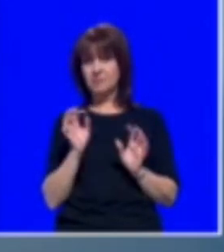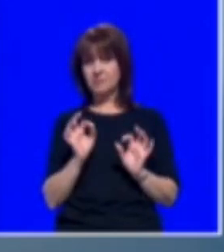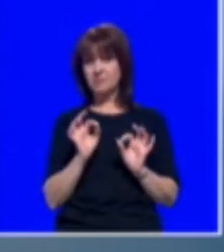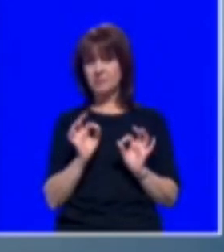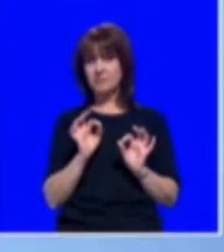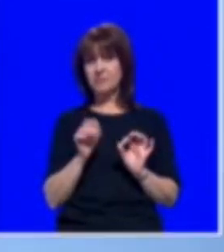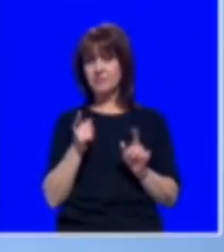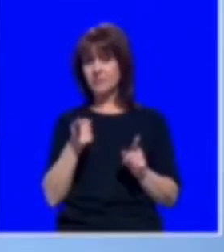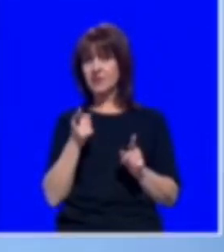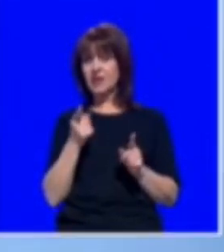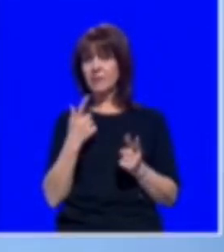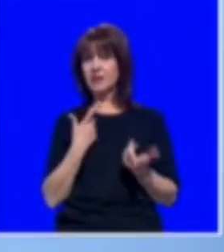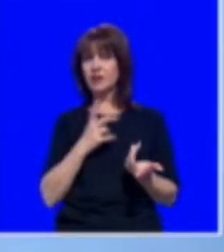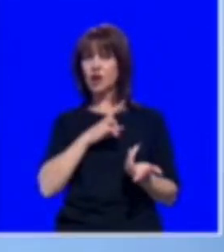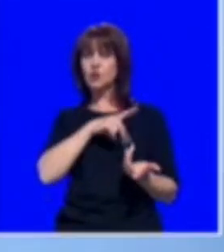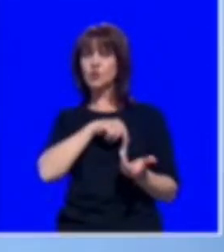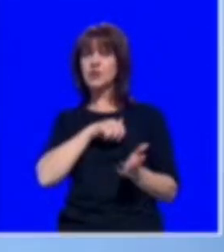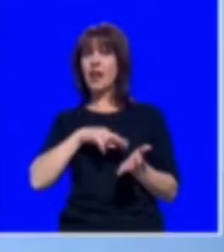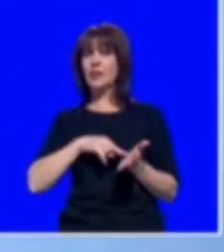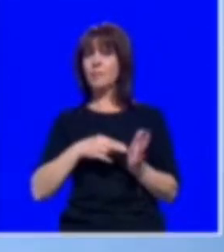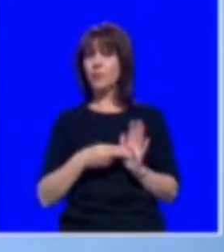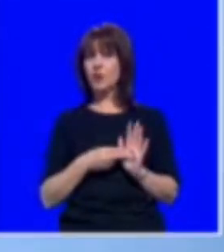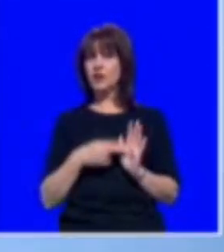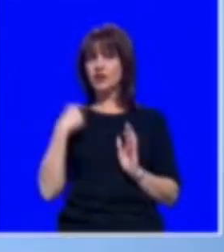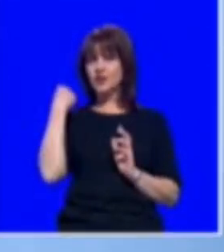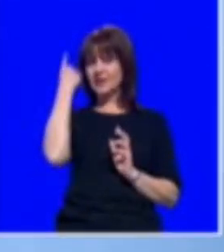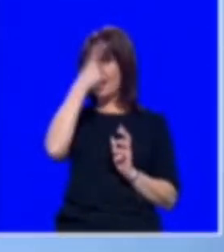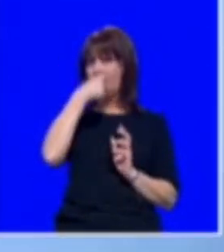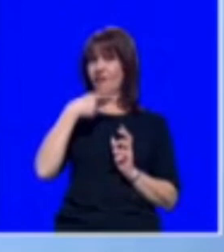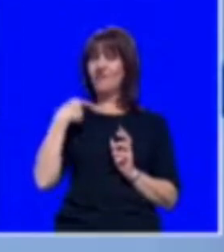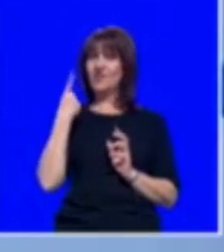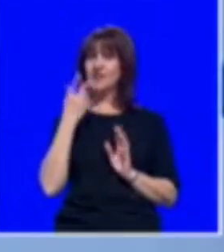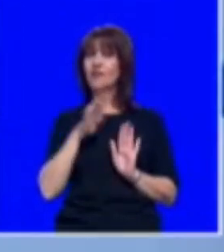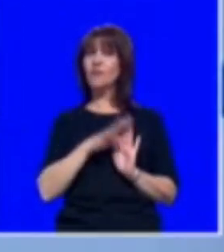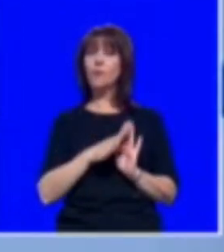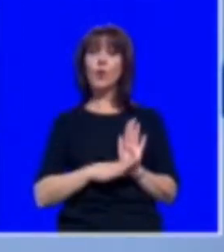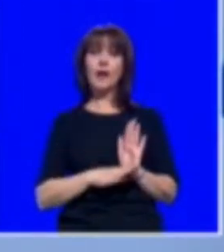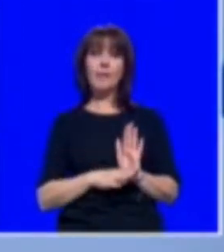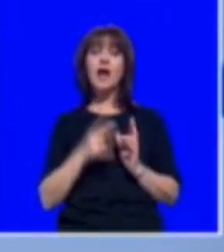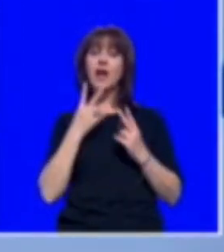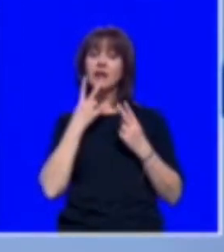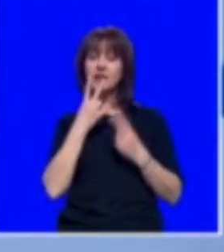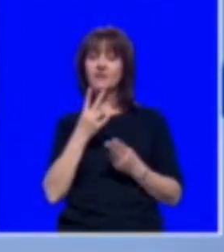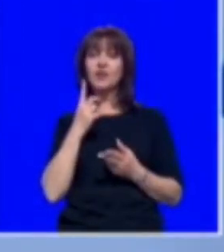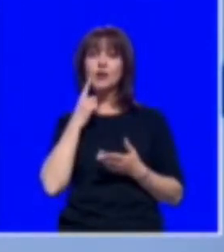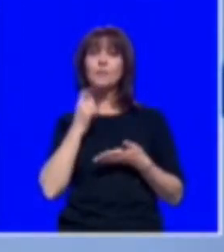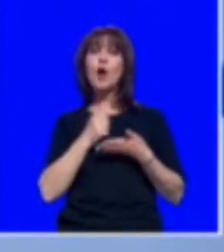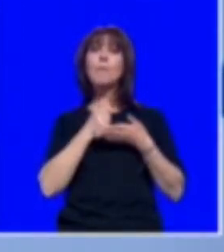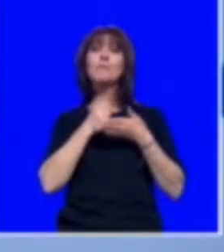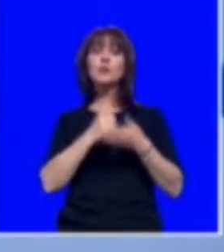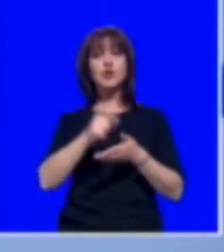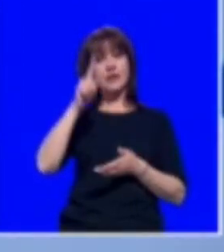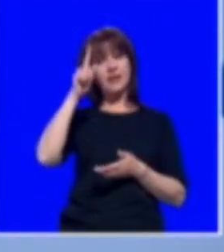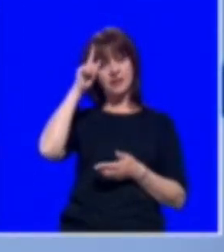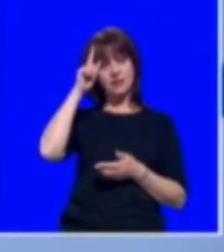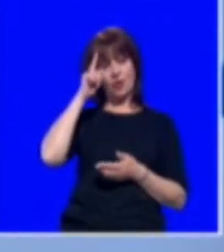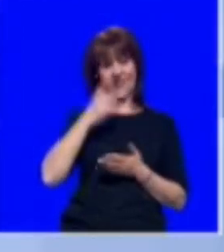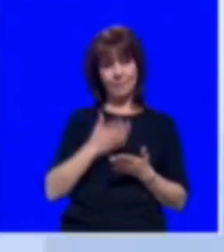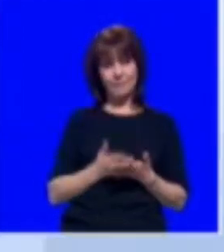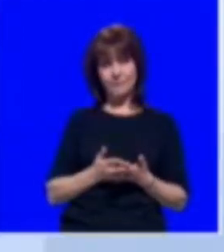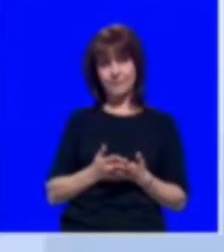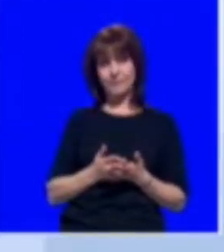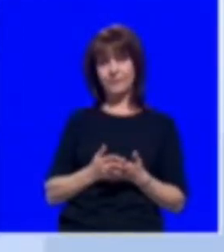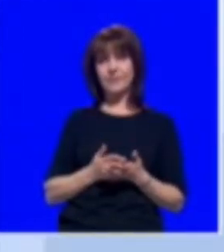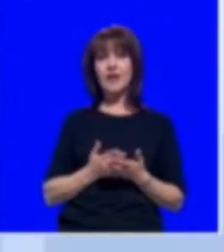имат значително по-социална политика. Добре. И визия. Отколкото кажете сега да видим бюджета на София. Той е над 2,5 милиарда